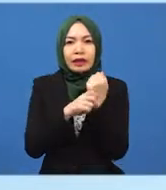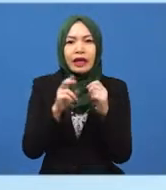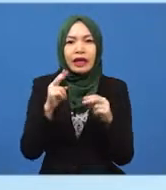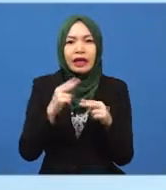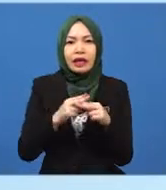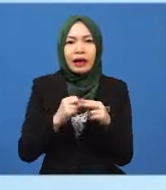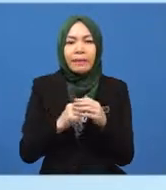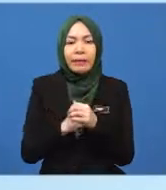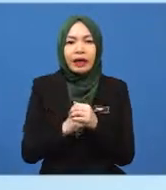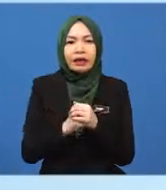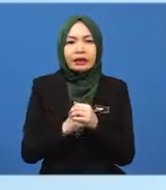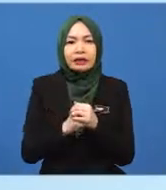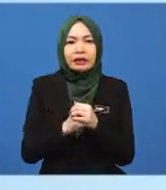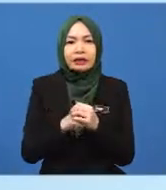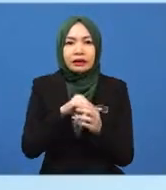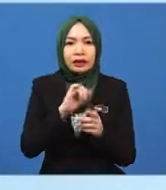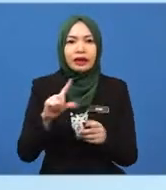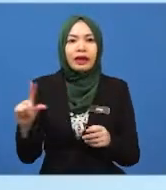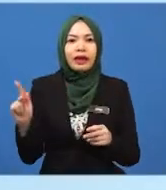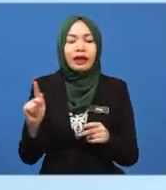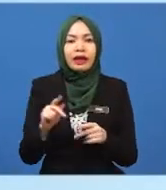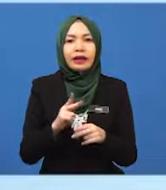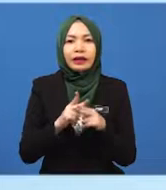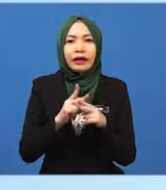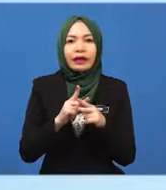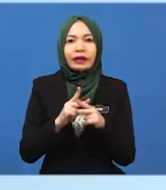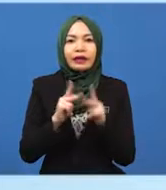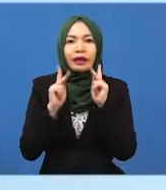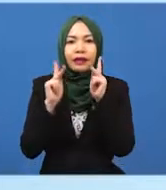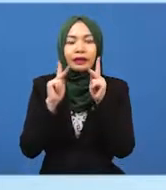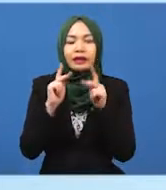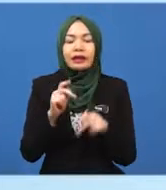kata pemberi yang tepat di hadapan predikat.